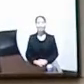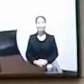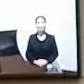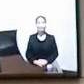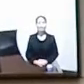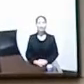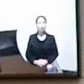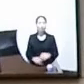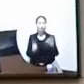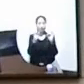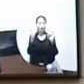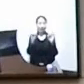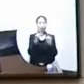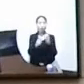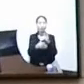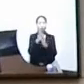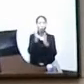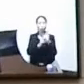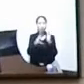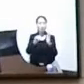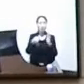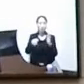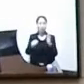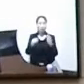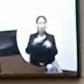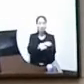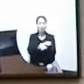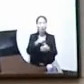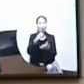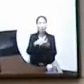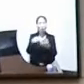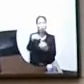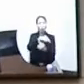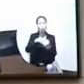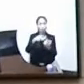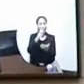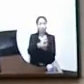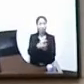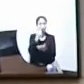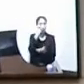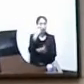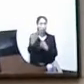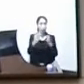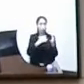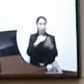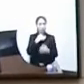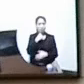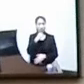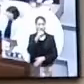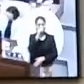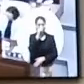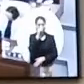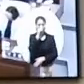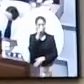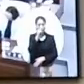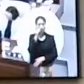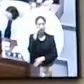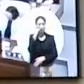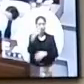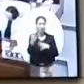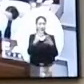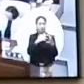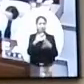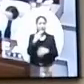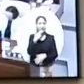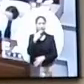의사일정 제10항 안동시 공공실거주택 특별가계설치 및 운영조례안에 대하여 질의나 토론하실 분 계십니까? 질의나 토론하실